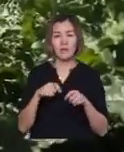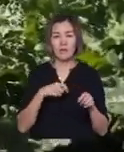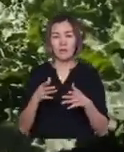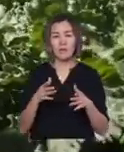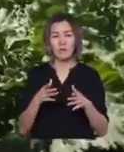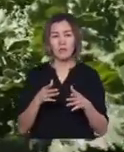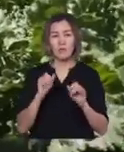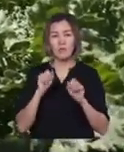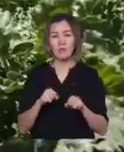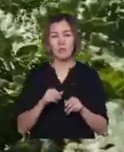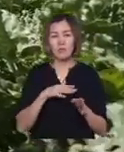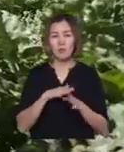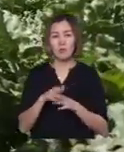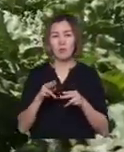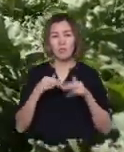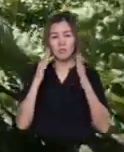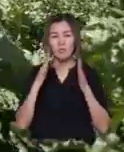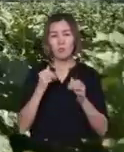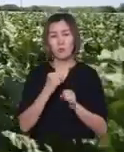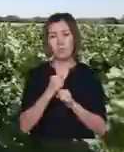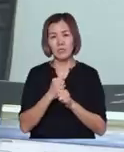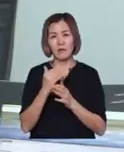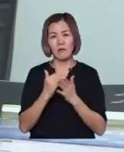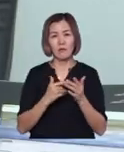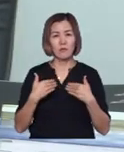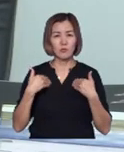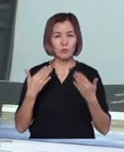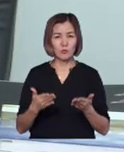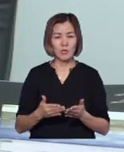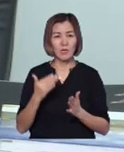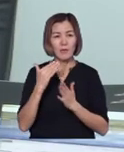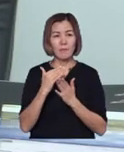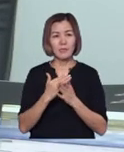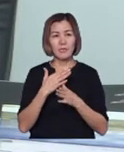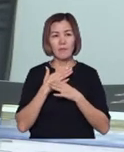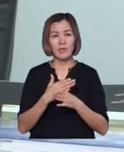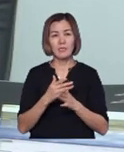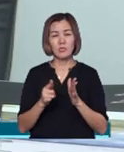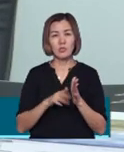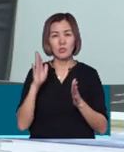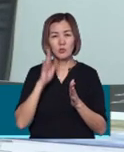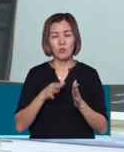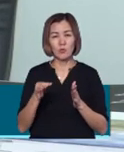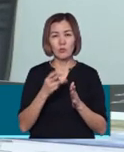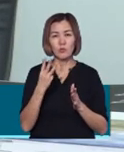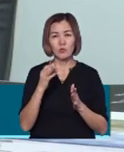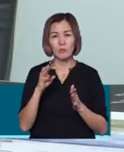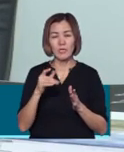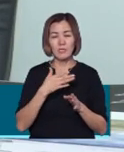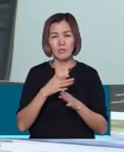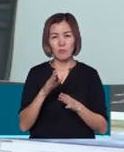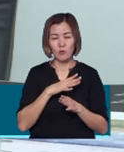өндірушілер мүмкіндіктерін толық ескере отырып жасаған. Бағдарлама аясында Жетісу облысына 3 миллиард теңге қаржы бөлінген.